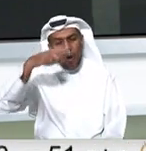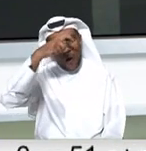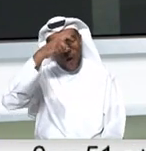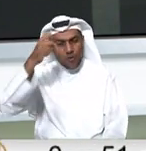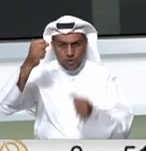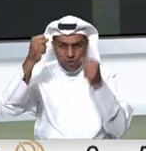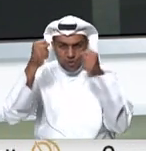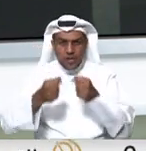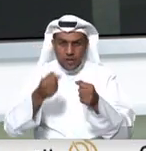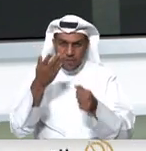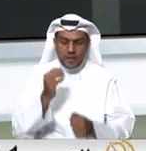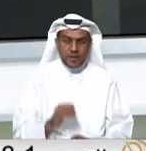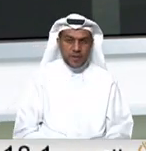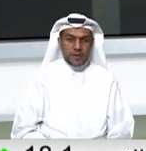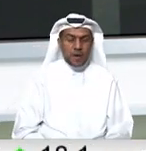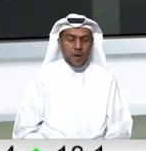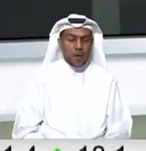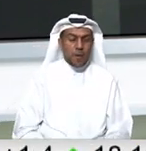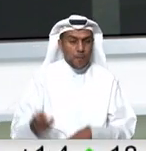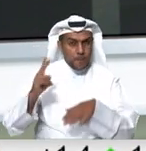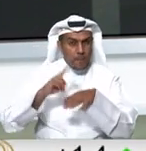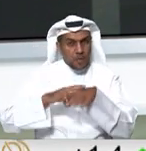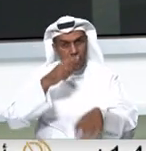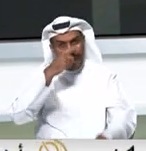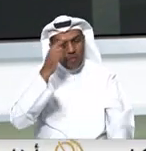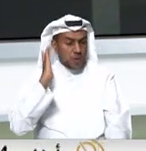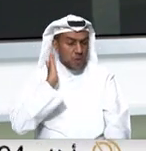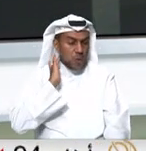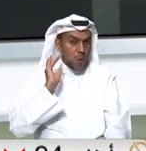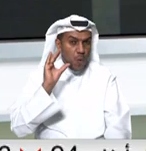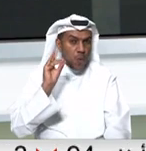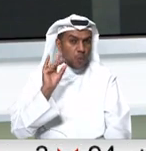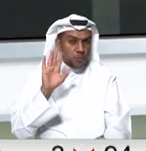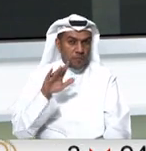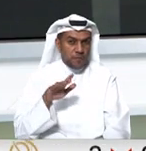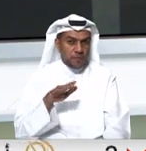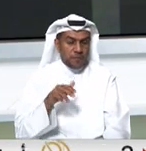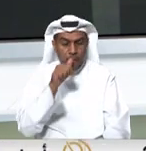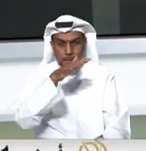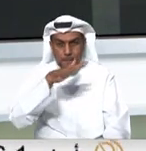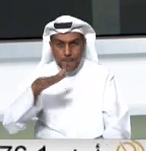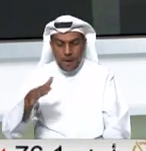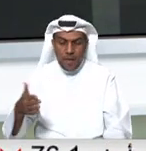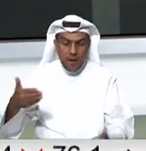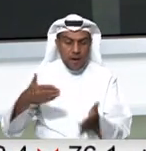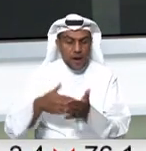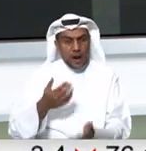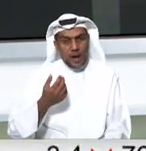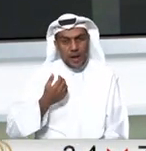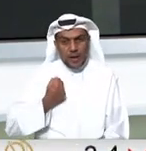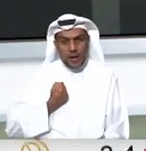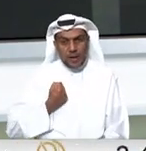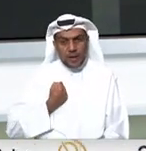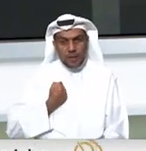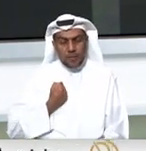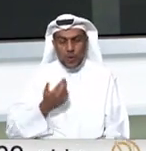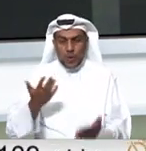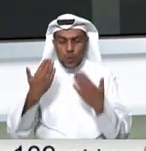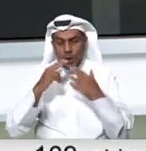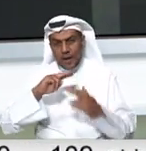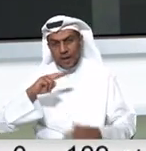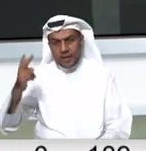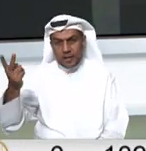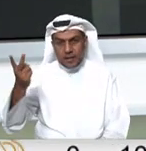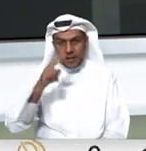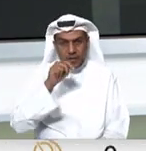وايضا متوقع عوده الرطوبه النسبيه خاصه على المناطق الساح تستمر معانا حتى يوم الاربعاء والرياح متقلبه الاتجاه بشكل